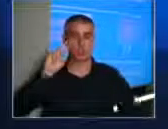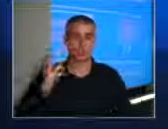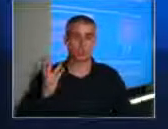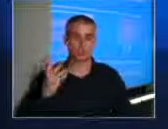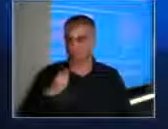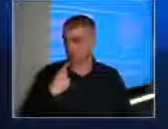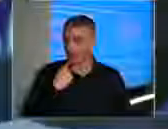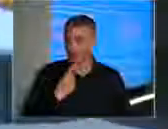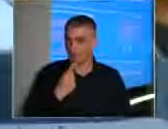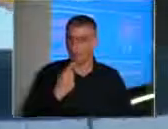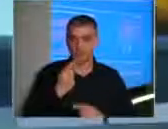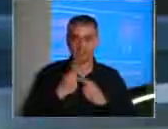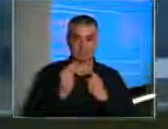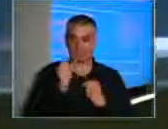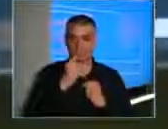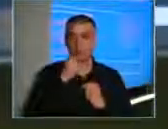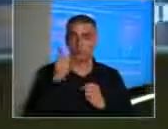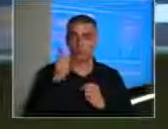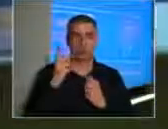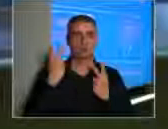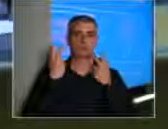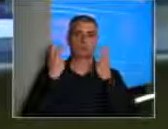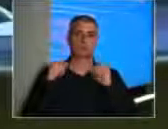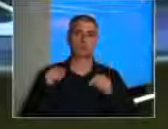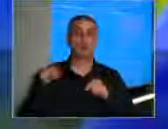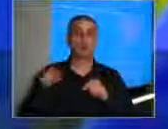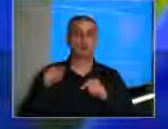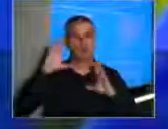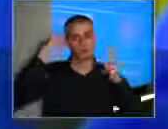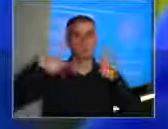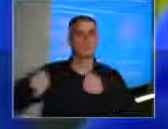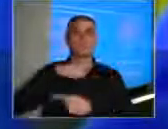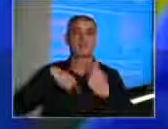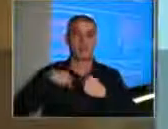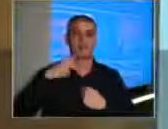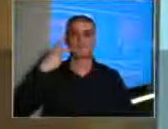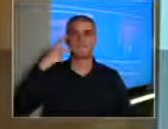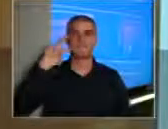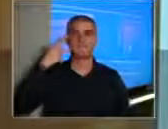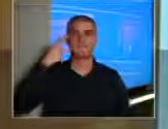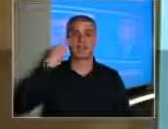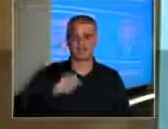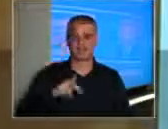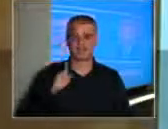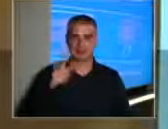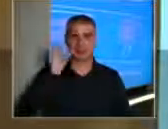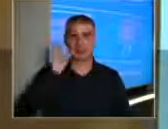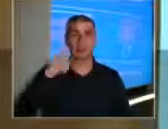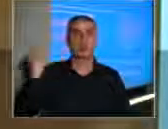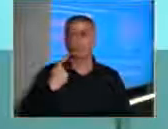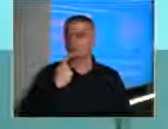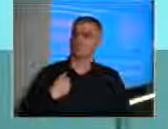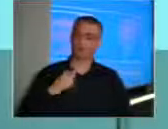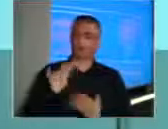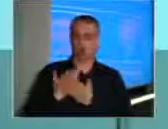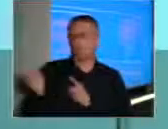את ציינת אותו בחצי מילה, אבל הוא הווקטור המשמעותי כאן, והוא זה שמטריף את המערכת הזאת, וזה פייגלין, שכל הזמן רוצה להגיד, אני